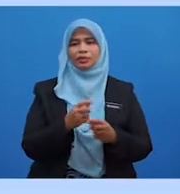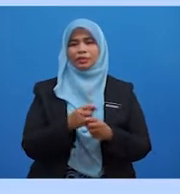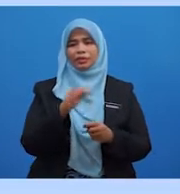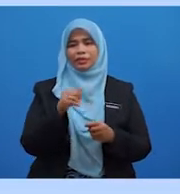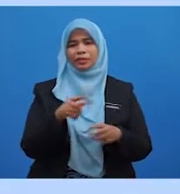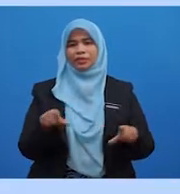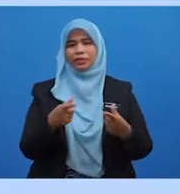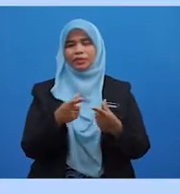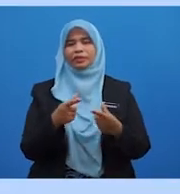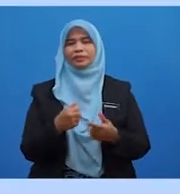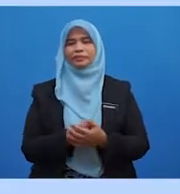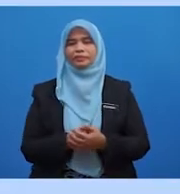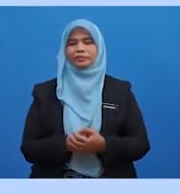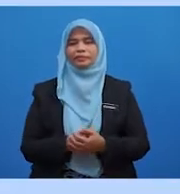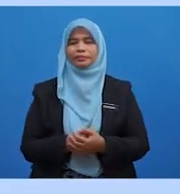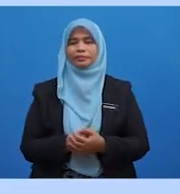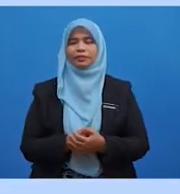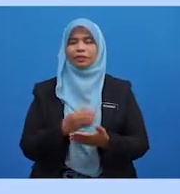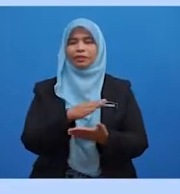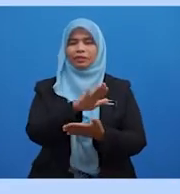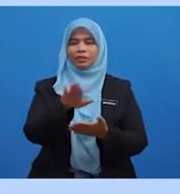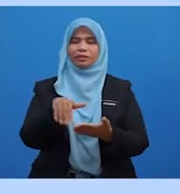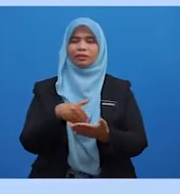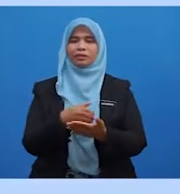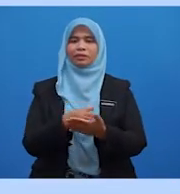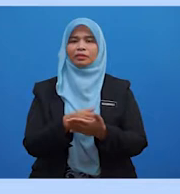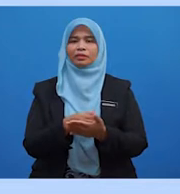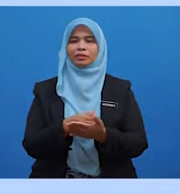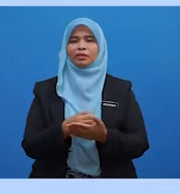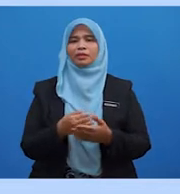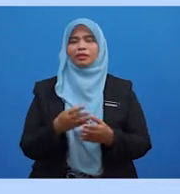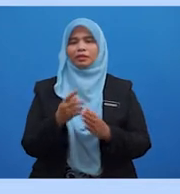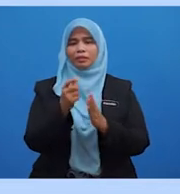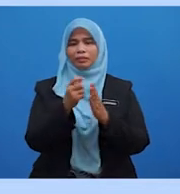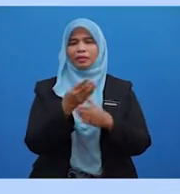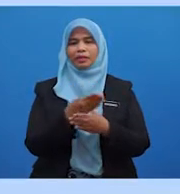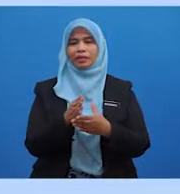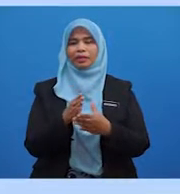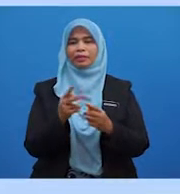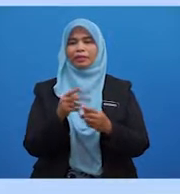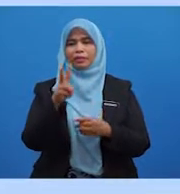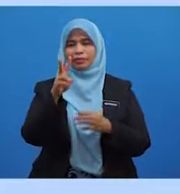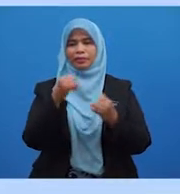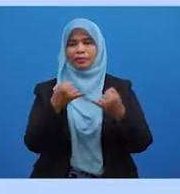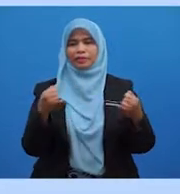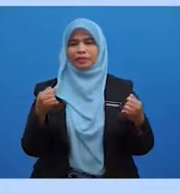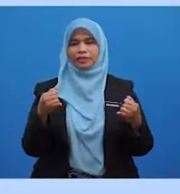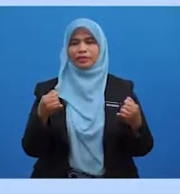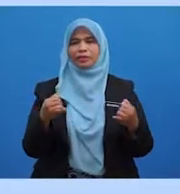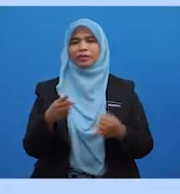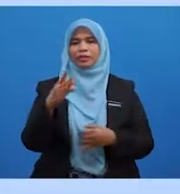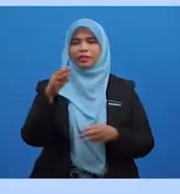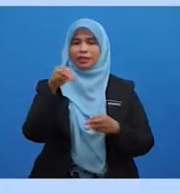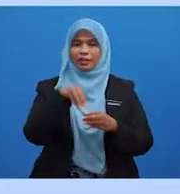semasa melakukan tugasan tersebut. Secara umumnya, imagery ini terbahagi kepada dua jenis, iaitu